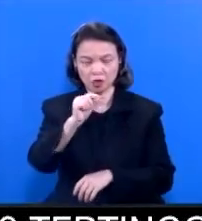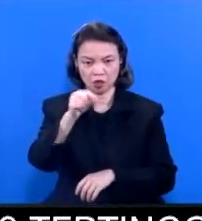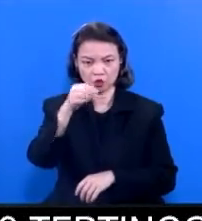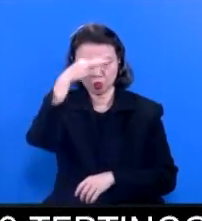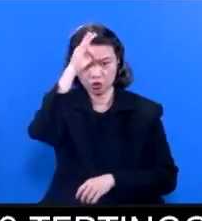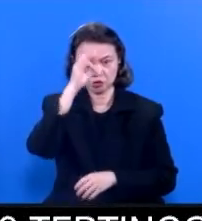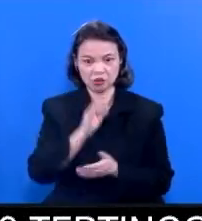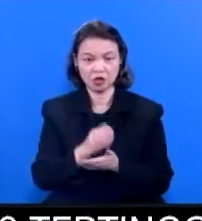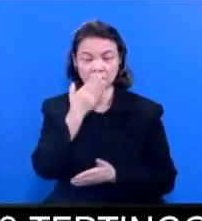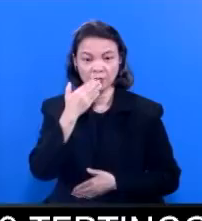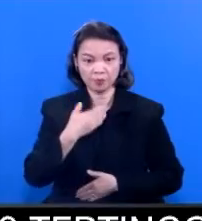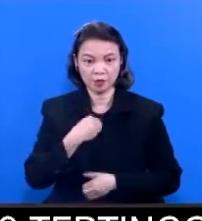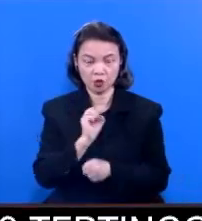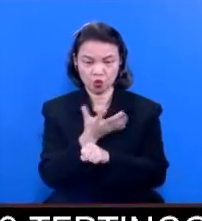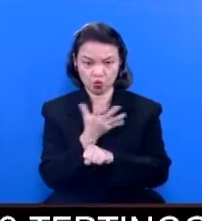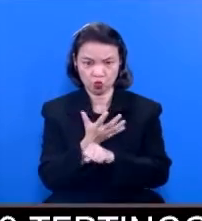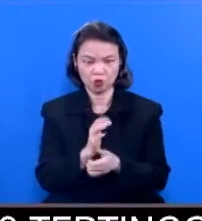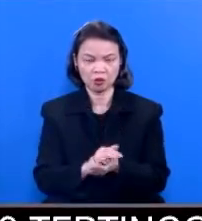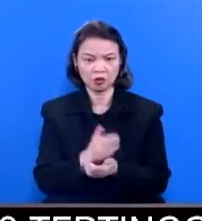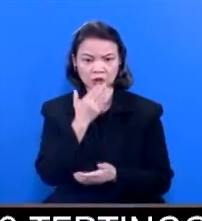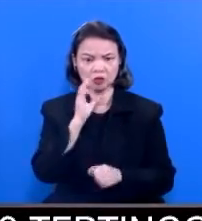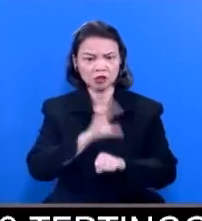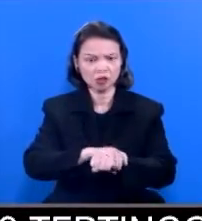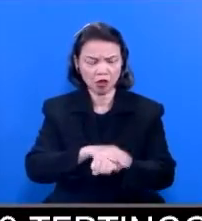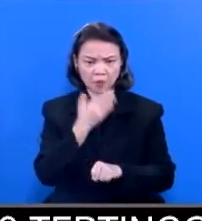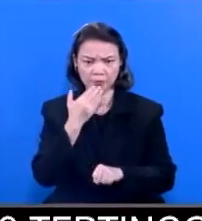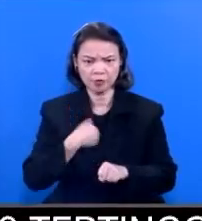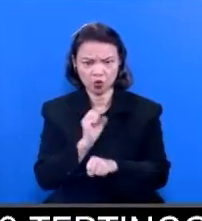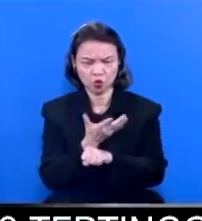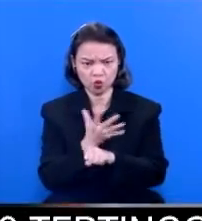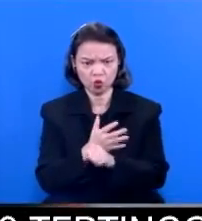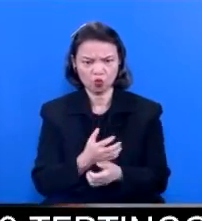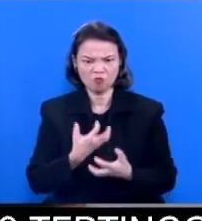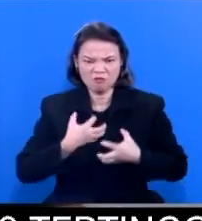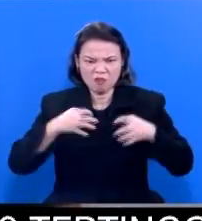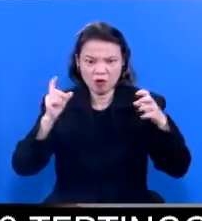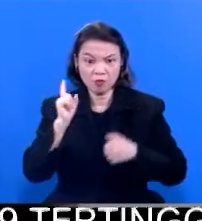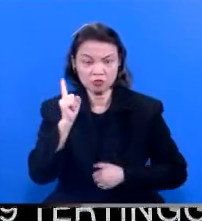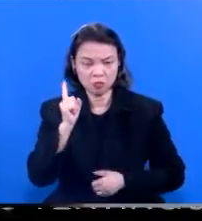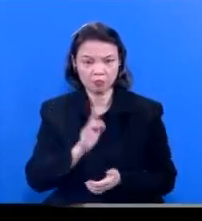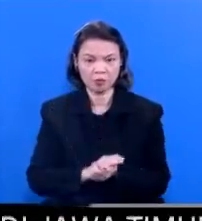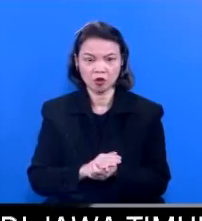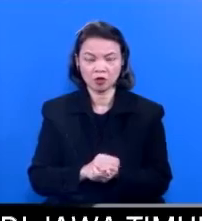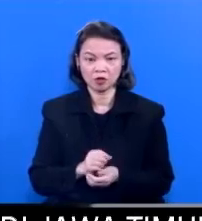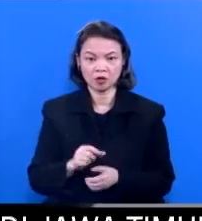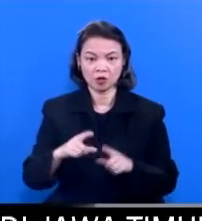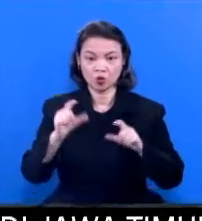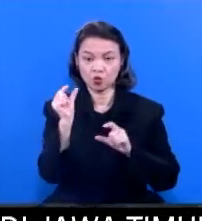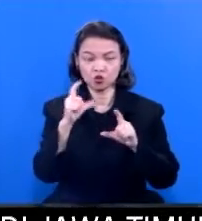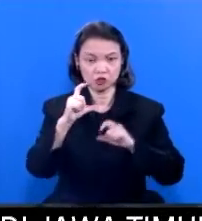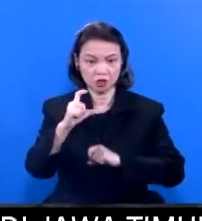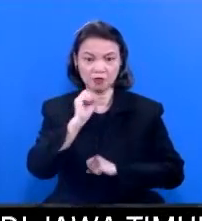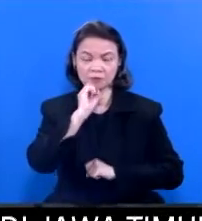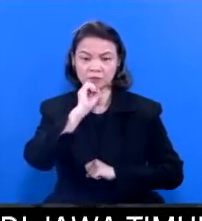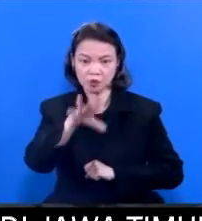ambulans. Ia ditangkap para pemilik ambulans karena geram dengan aksi terduga pelaku yang mengaku sebagai pemilik ambulans ke berbagai media sosial